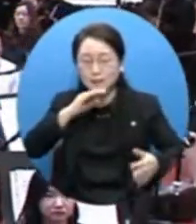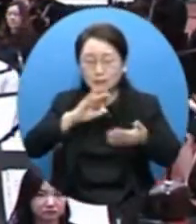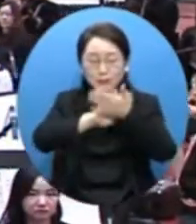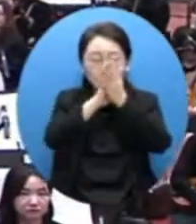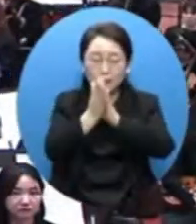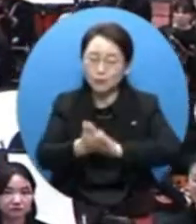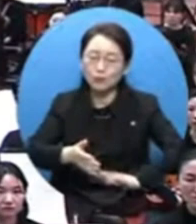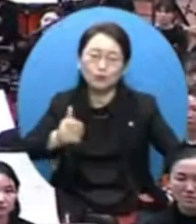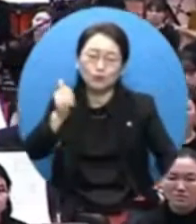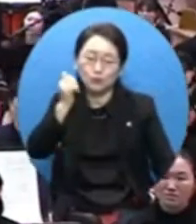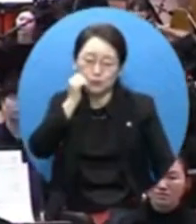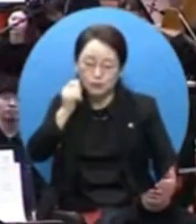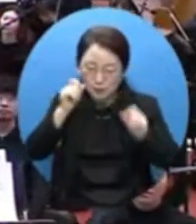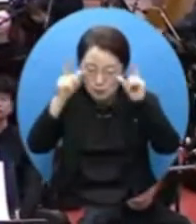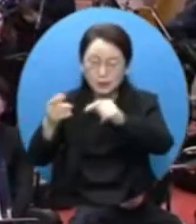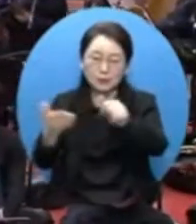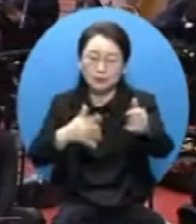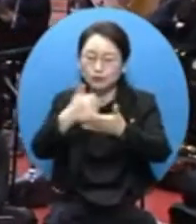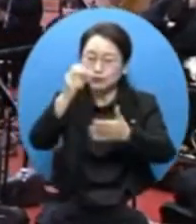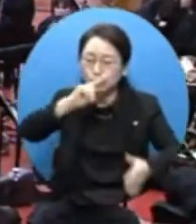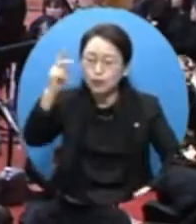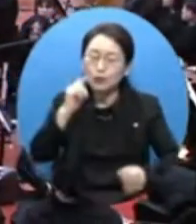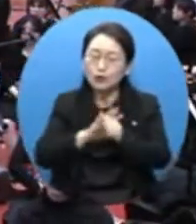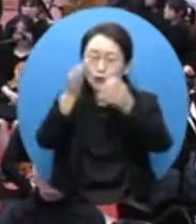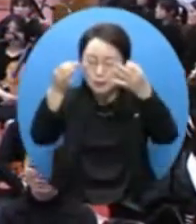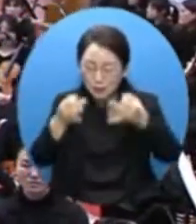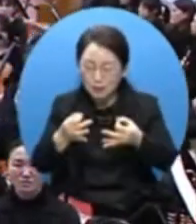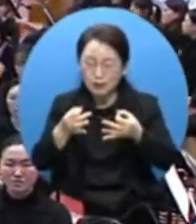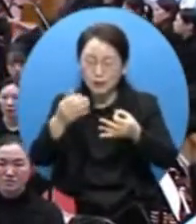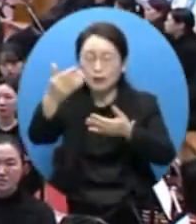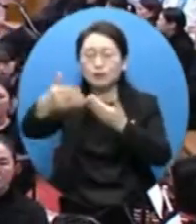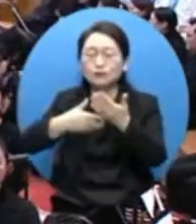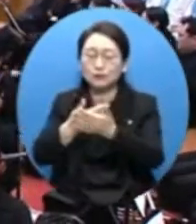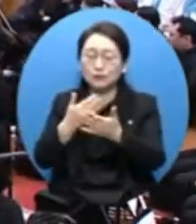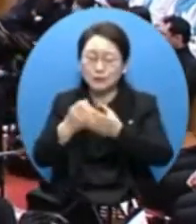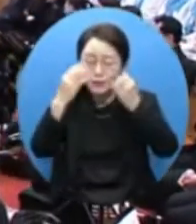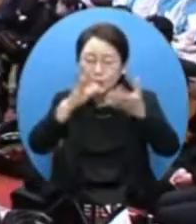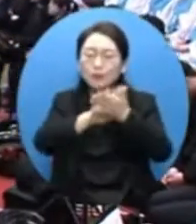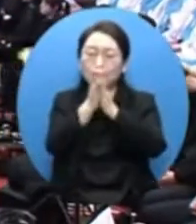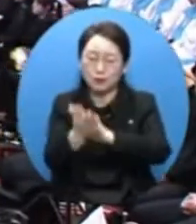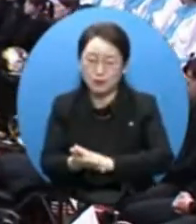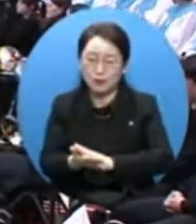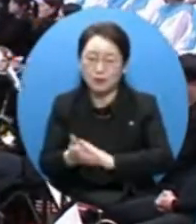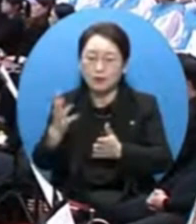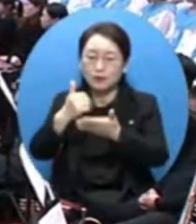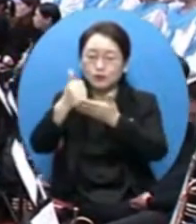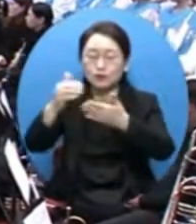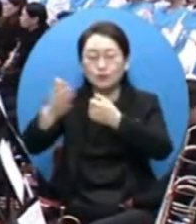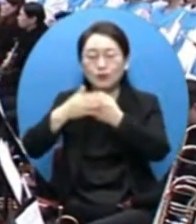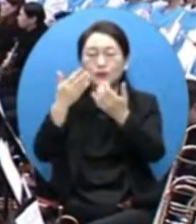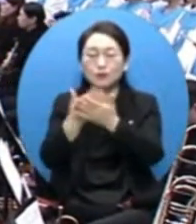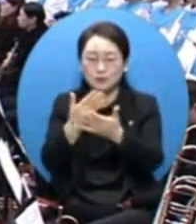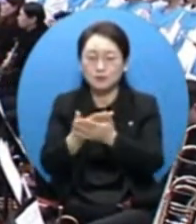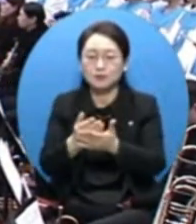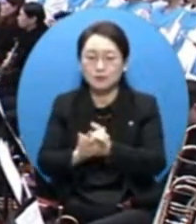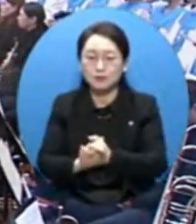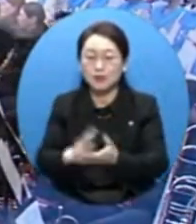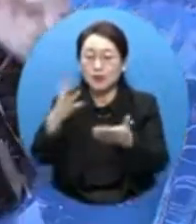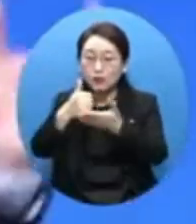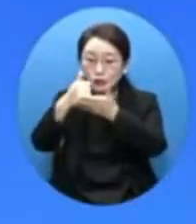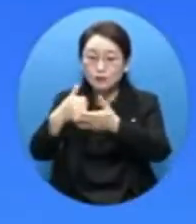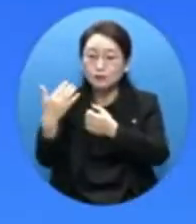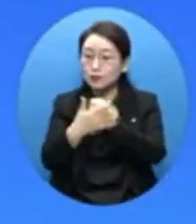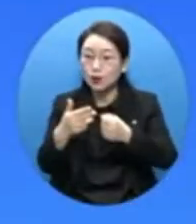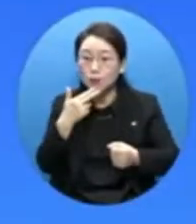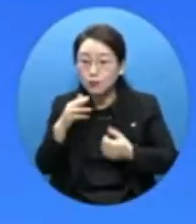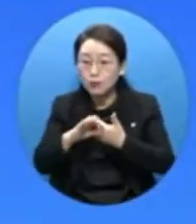우리 인생인 것을 우리가 깨달아야 됩니다. 주여 주님의 긍휼이 있어야만 우리가 새로워질 수 있사오니 주님 역사하여 주옵소서. 주님의 은혜가